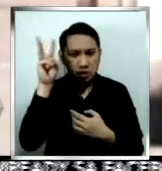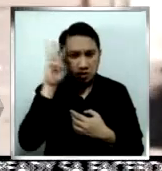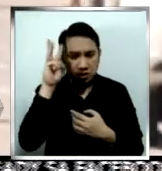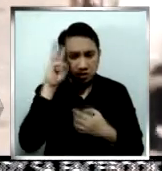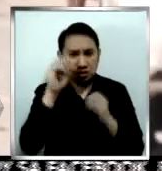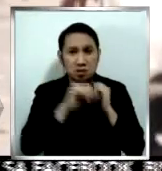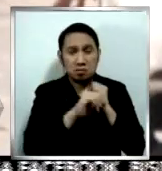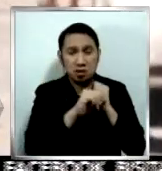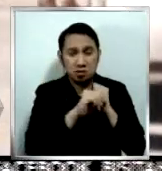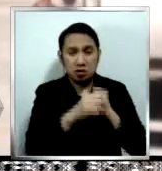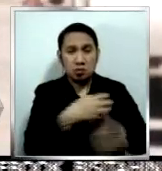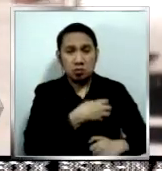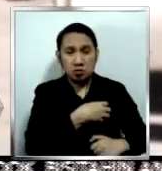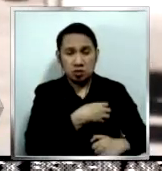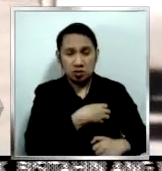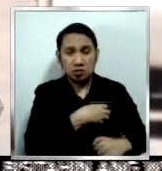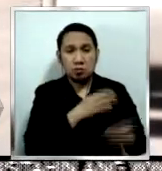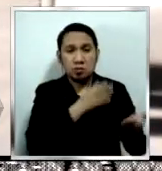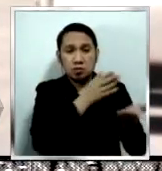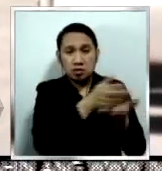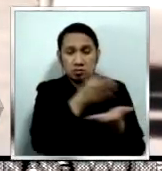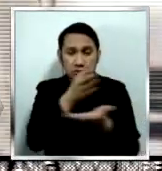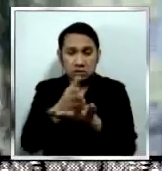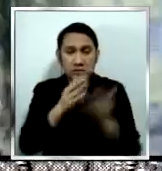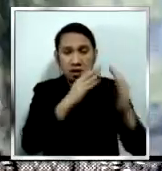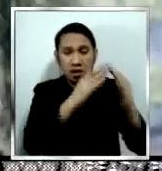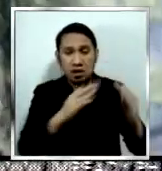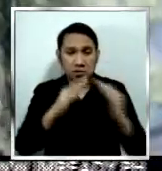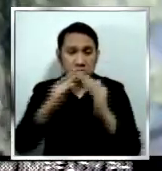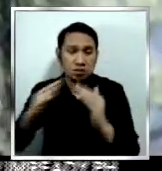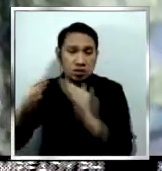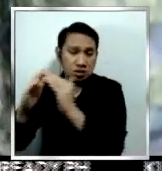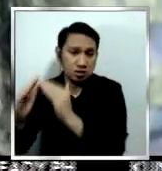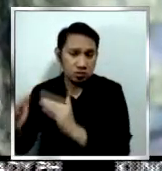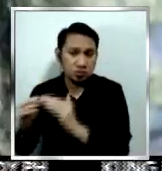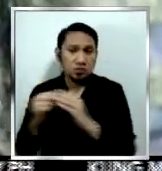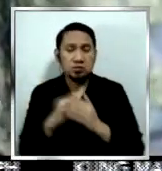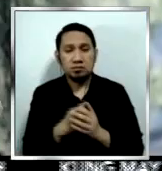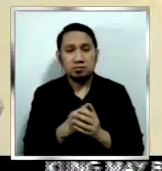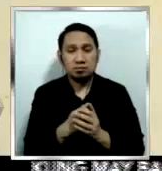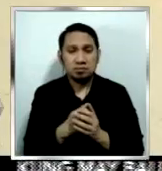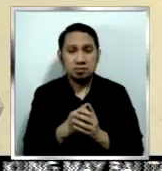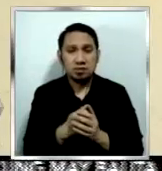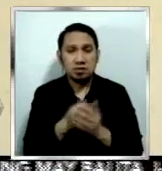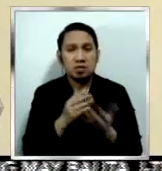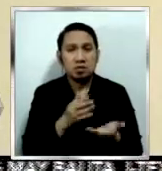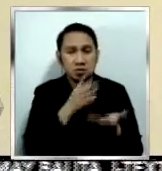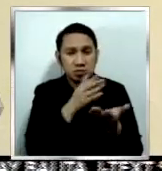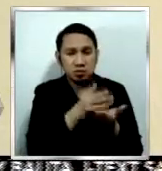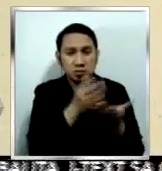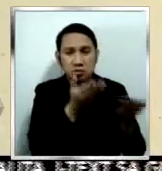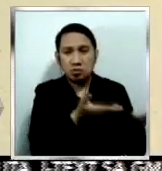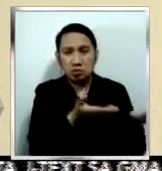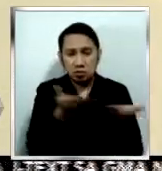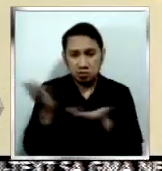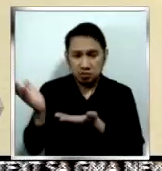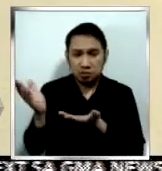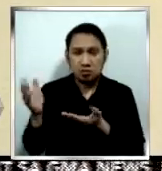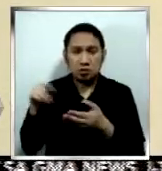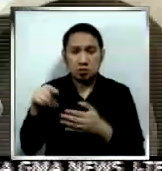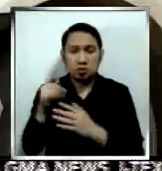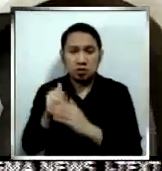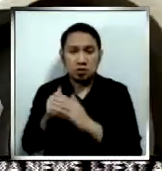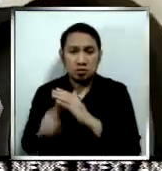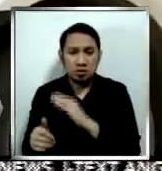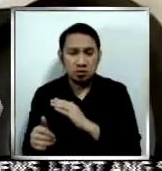police at barangay officials sa mga COVID-19 positive cases sa kanilang mga bahay para dalhin sa quarantine facilities. Dito kasi